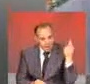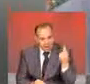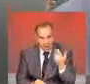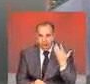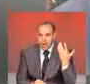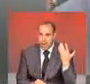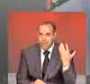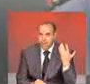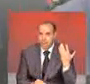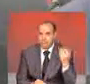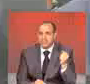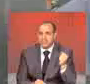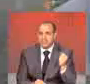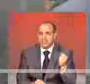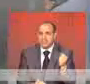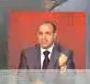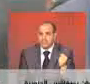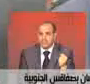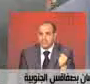في العالم جميعا